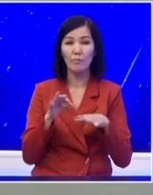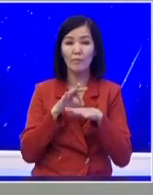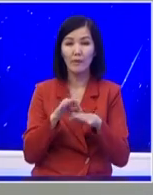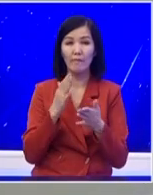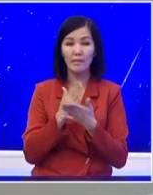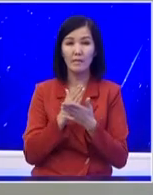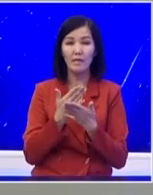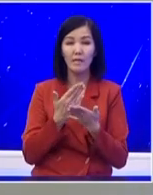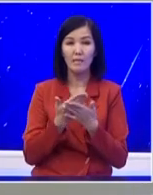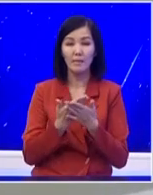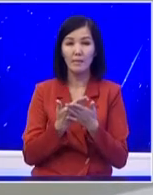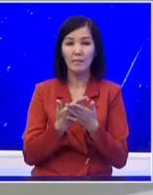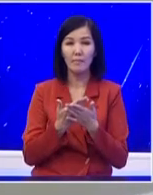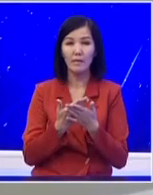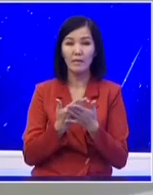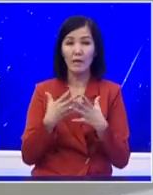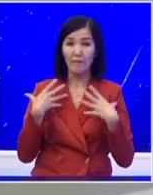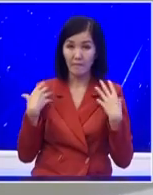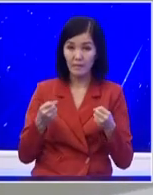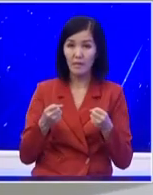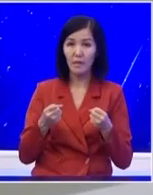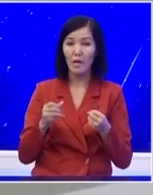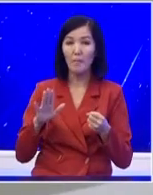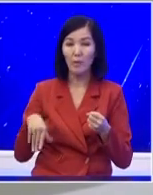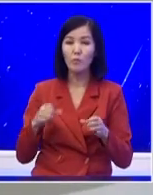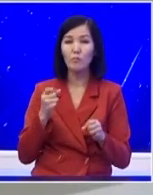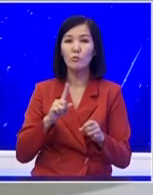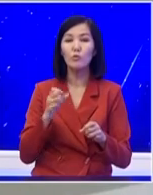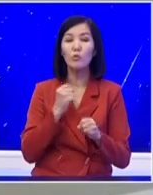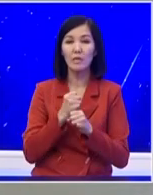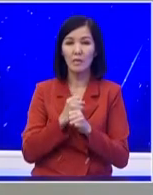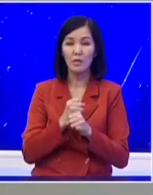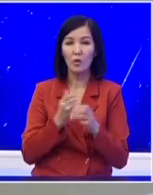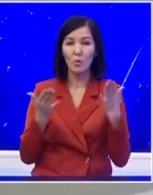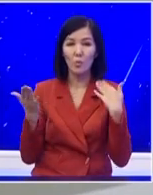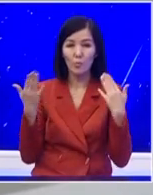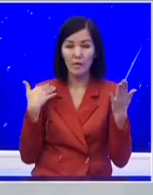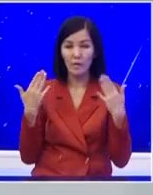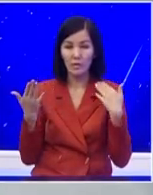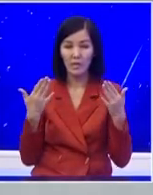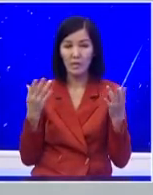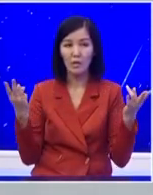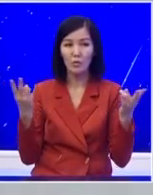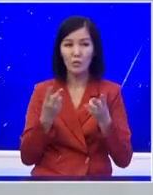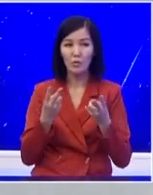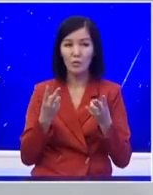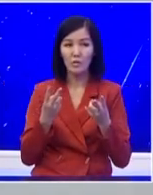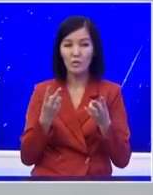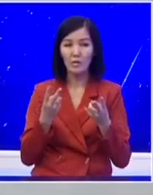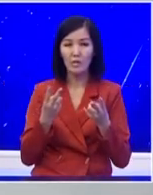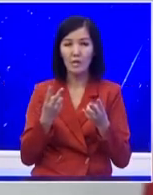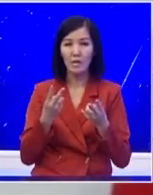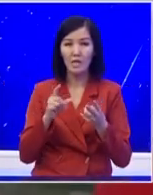так, уже стадии выздоровления. Это упражнение берется обычный одноразовый